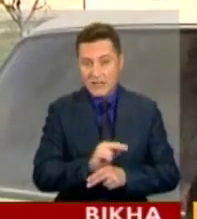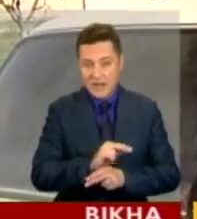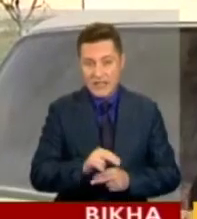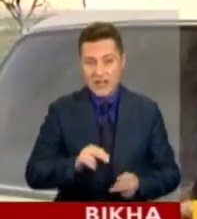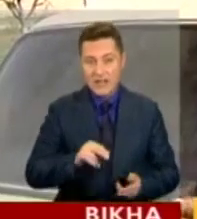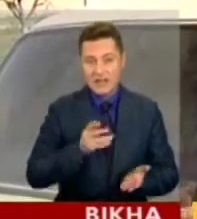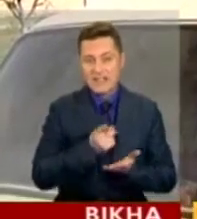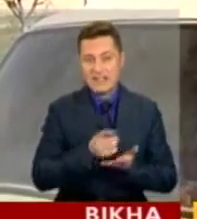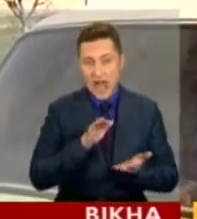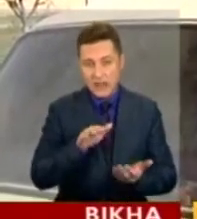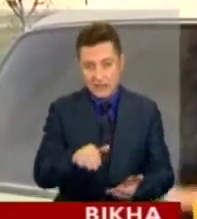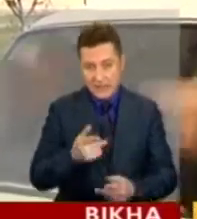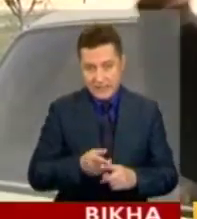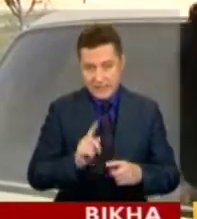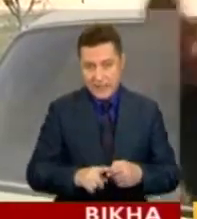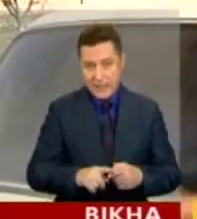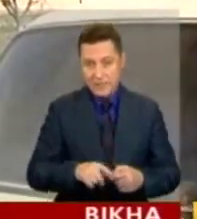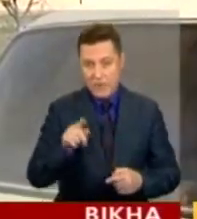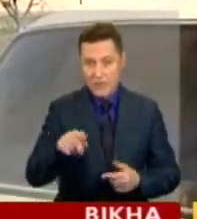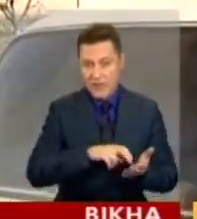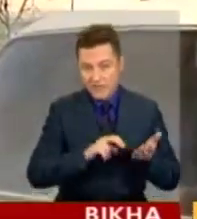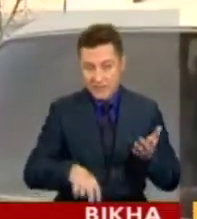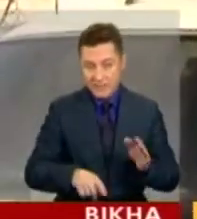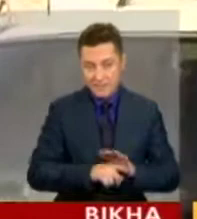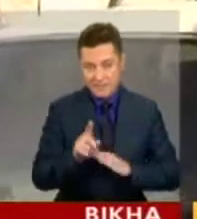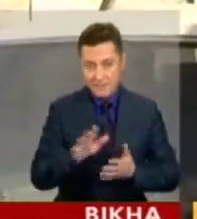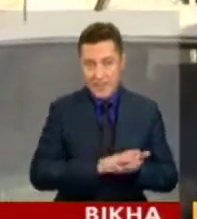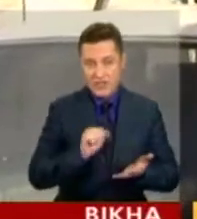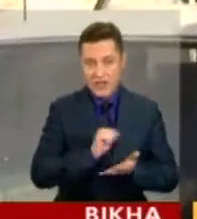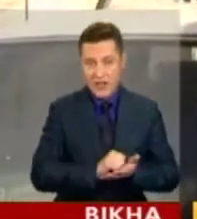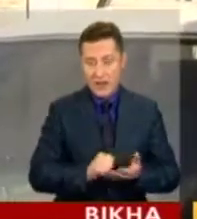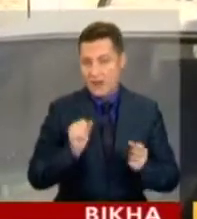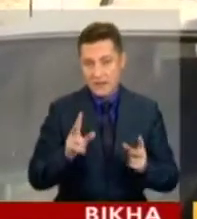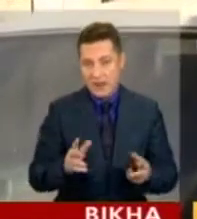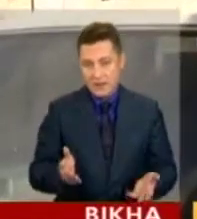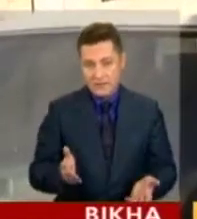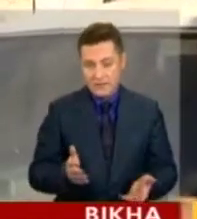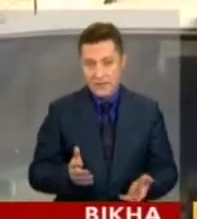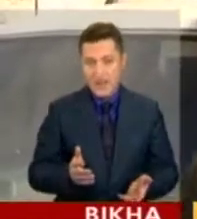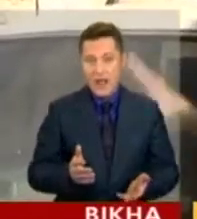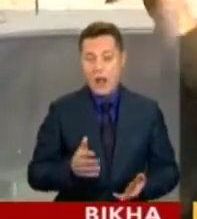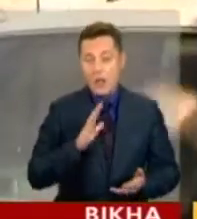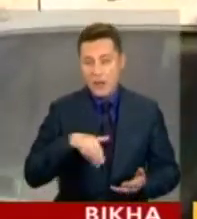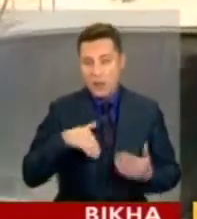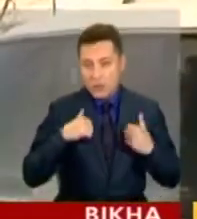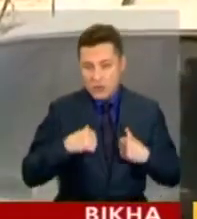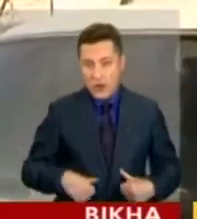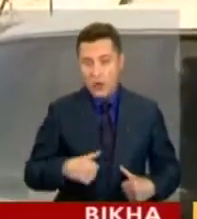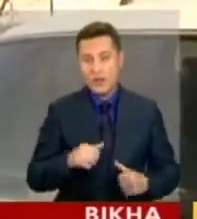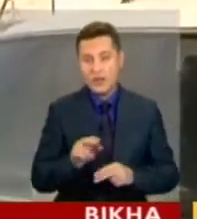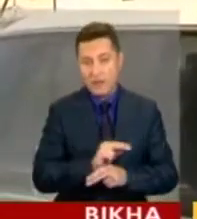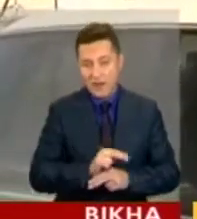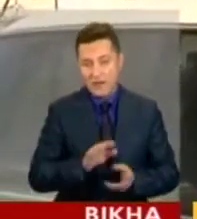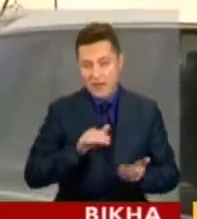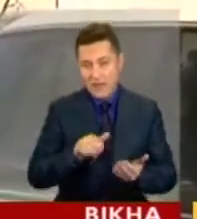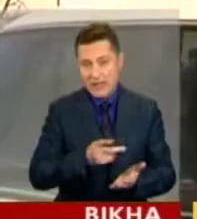ремонтували танки ці. Вони висадилися і почали нас там громити, як цих, ну, потом успокоилась. Это, говорит, забрали танки и уехал. Они хоть